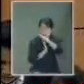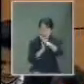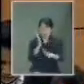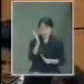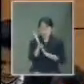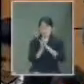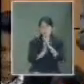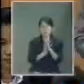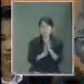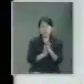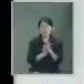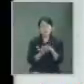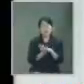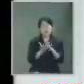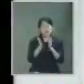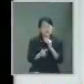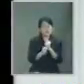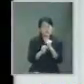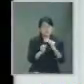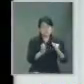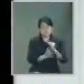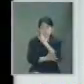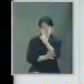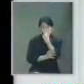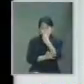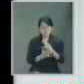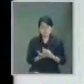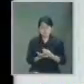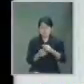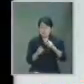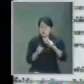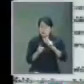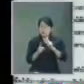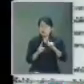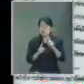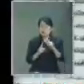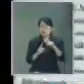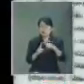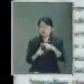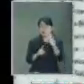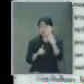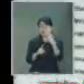น้าที่ครับเปิดที่ลงวันที่23กุมภาครับโค้ดหน่อยครับ